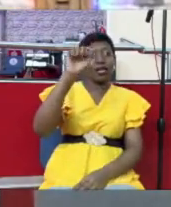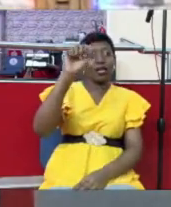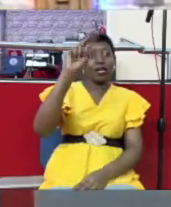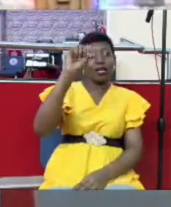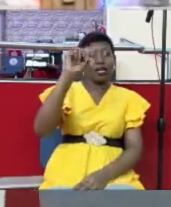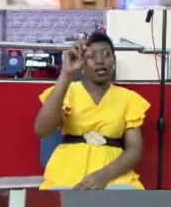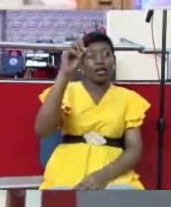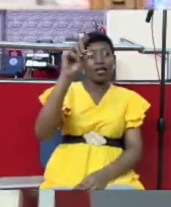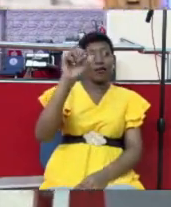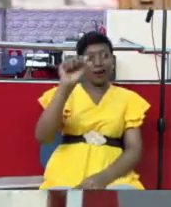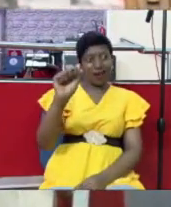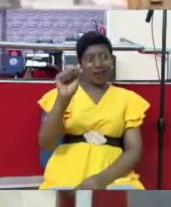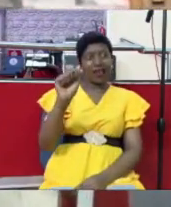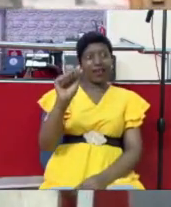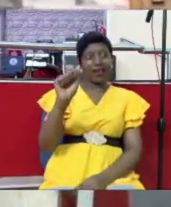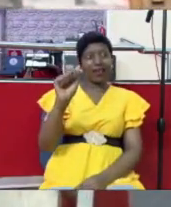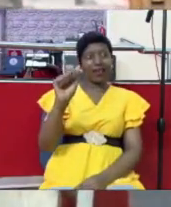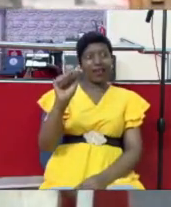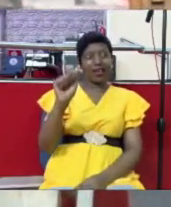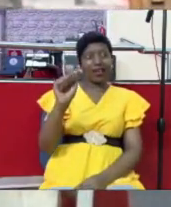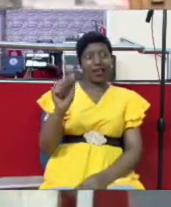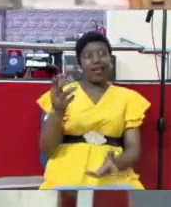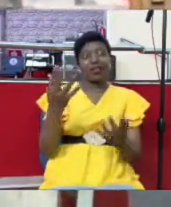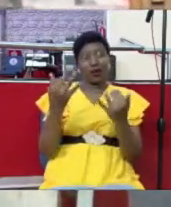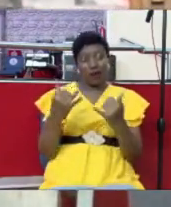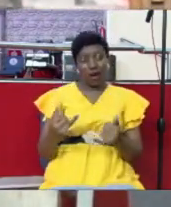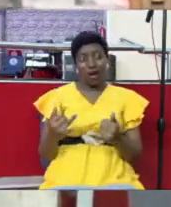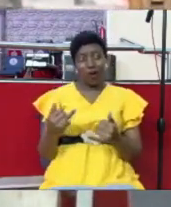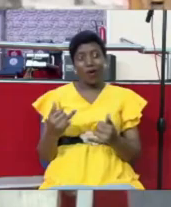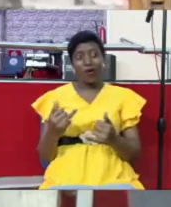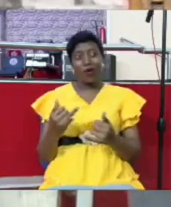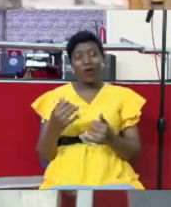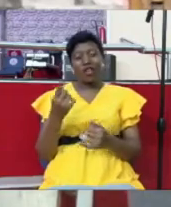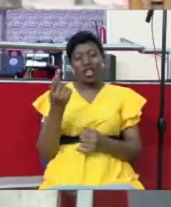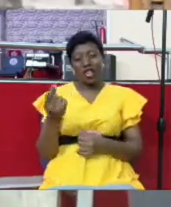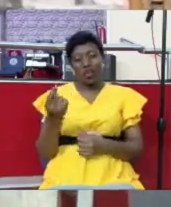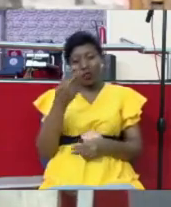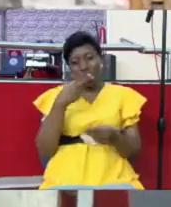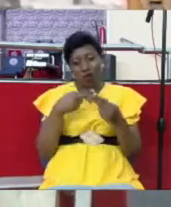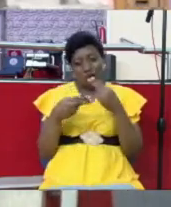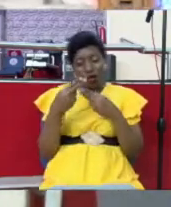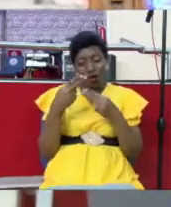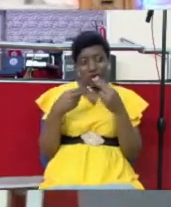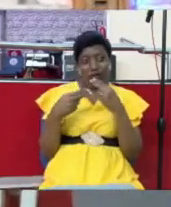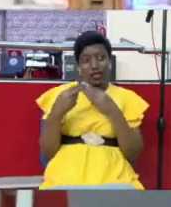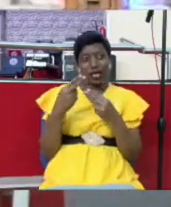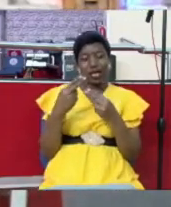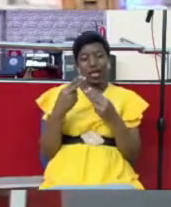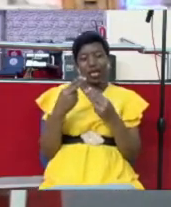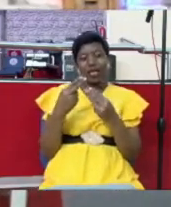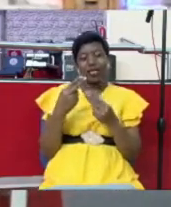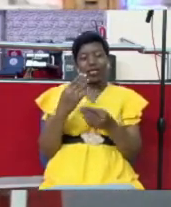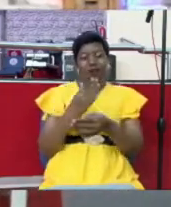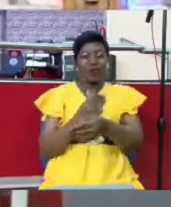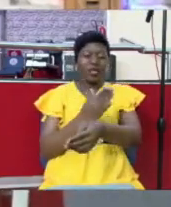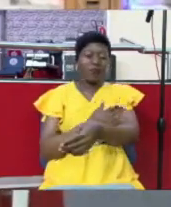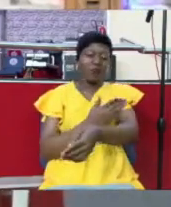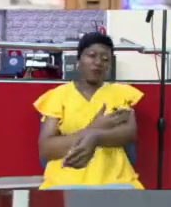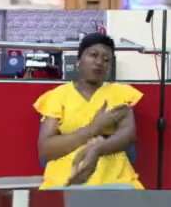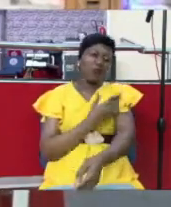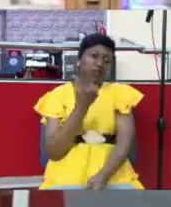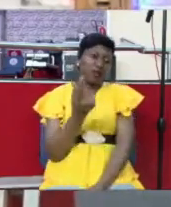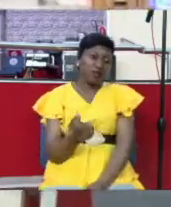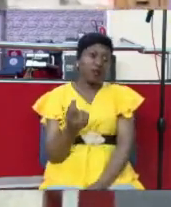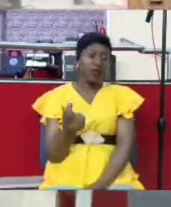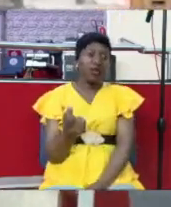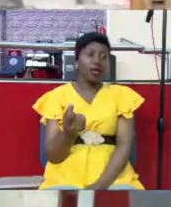Kibandaski is actually a modernized kiosk. Kibandaski basi ni kioski ambayo imetengenezwa vizuri kidogo. So you'd get